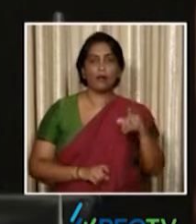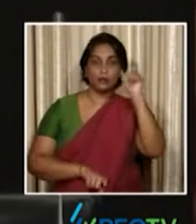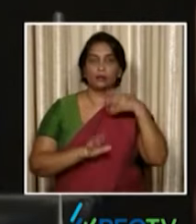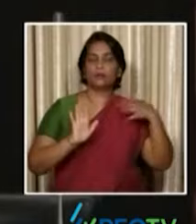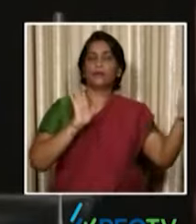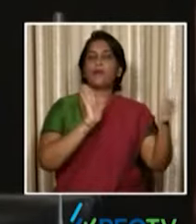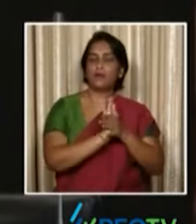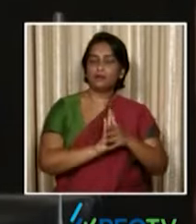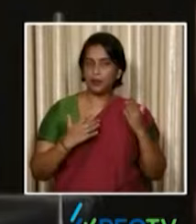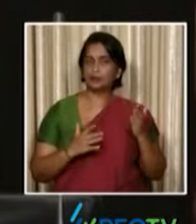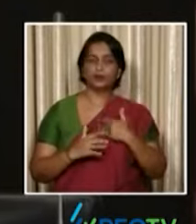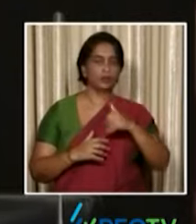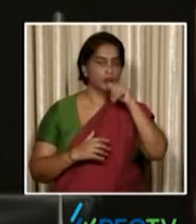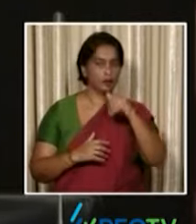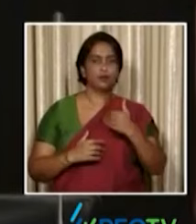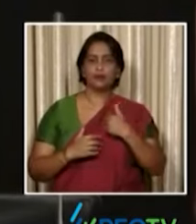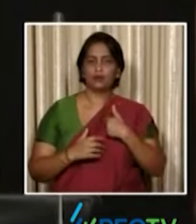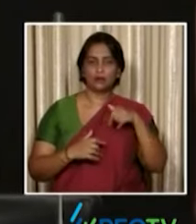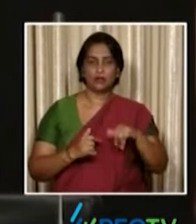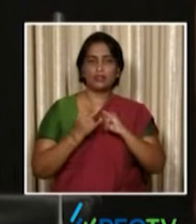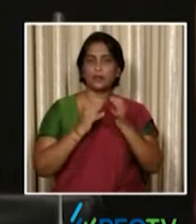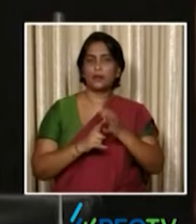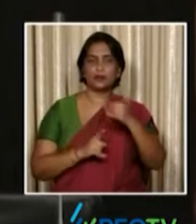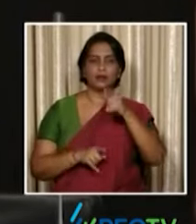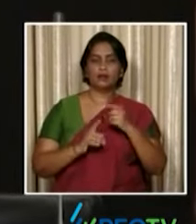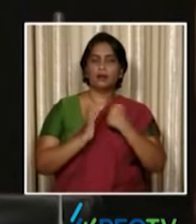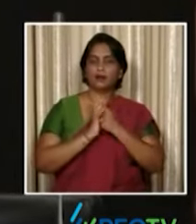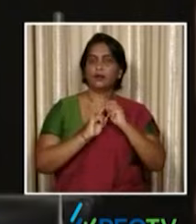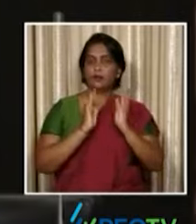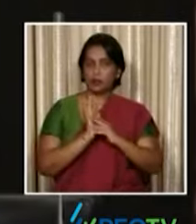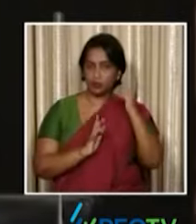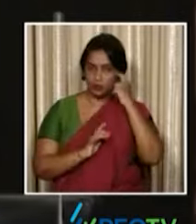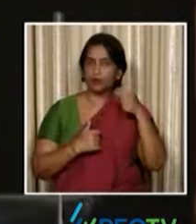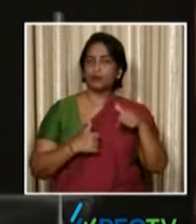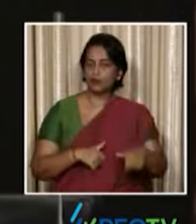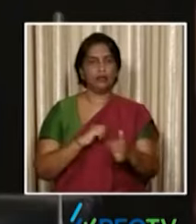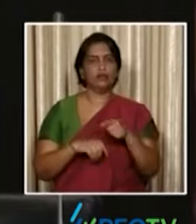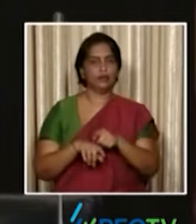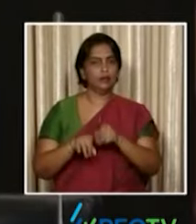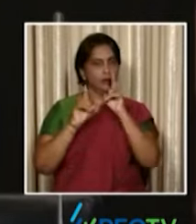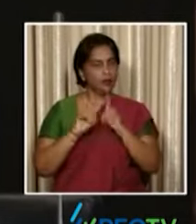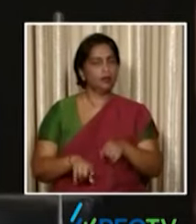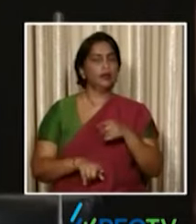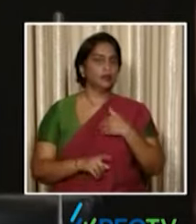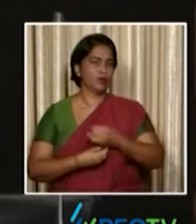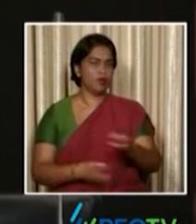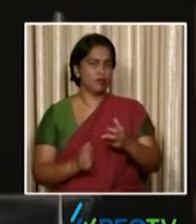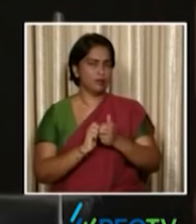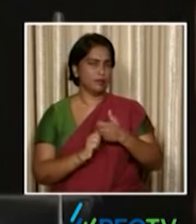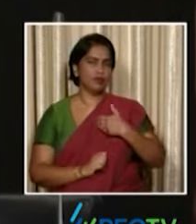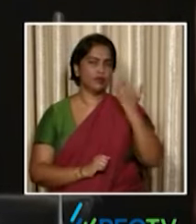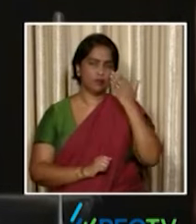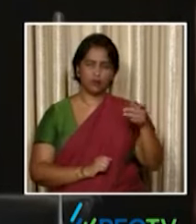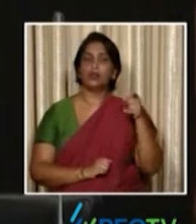මම සාකච්ඡා කරන්න ආරම්භ කරනවා. අඩුව ගන්න මම සජිත් ප්‍රේමදාස වතුමාව හම්බෙලවත් නැහැ. අපි මේක සත්භාවයෙන් වැඩ කරන්න. අපිට පේනවා මේ විනාශය. හැබැයි